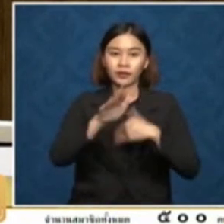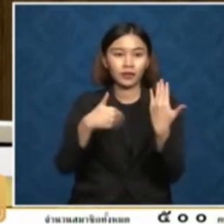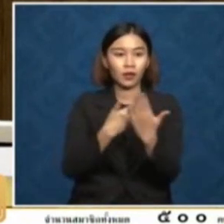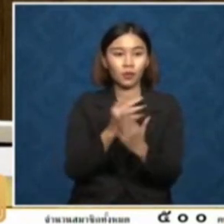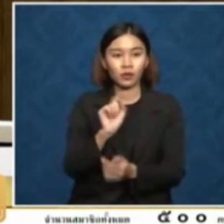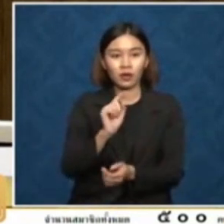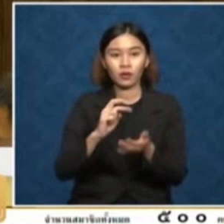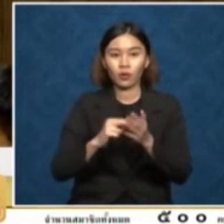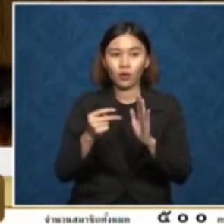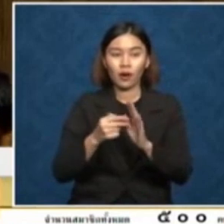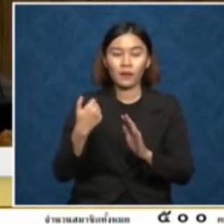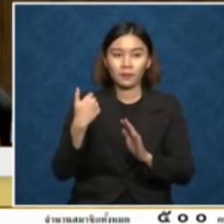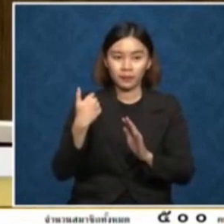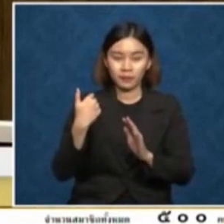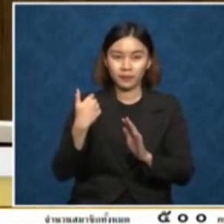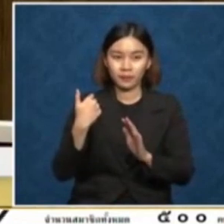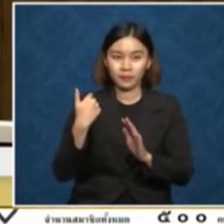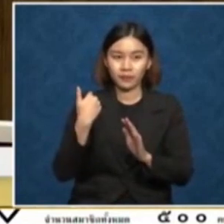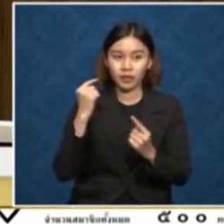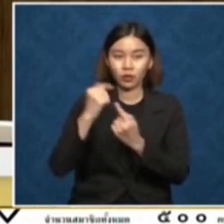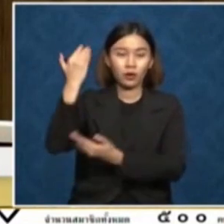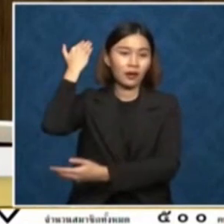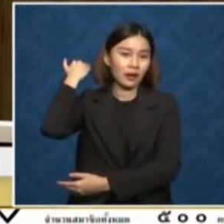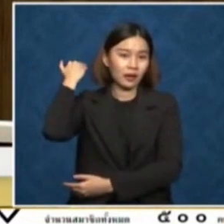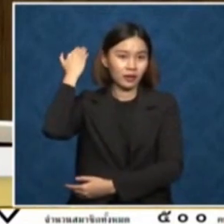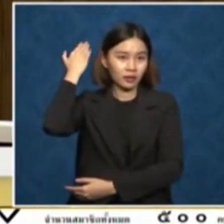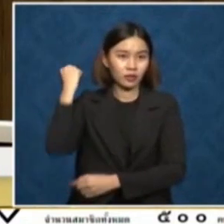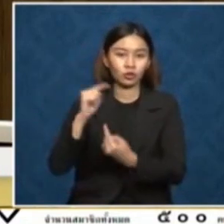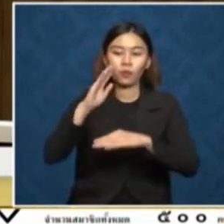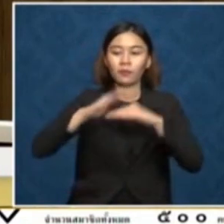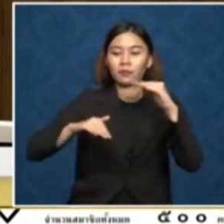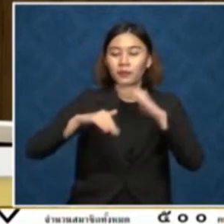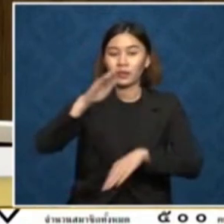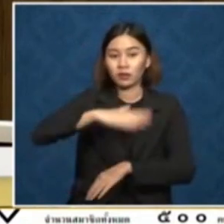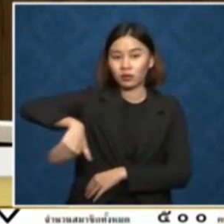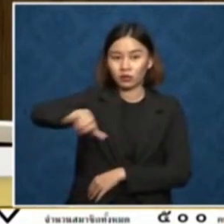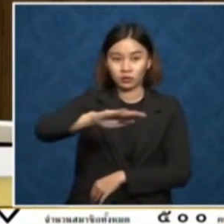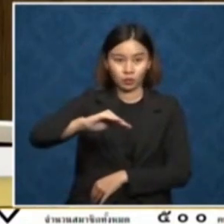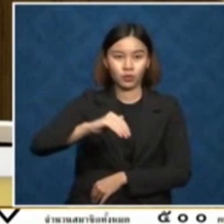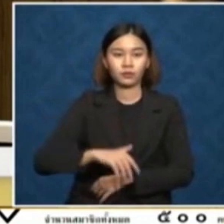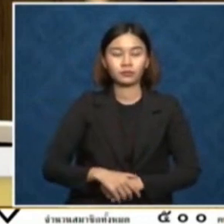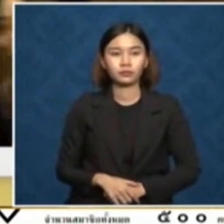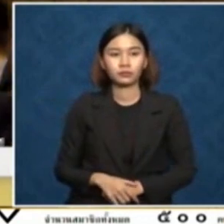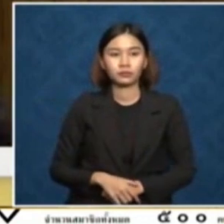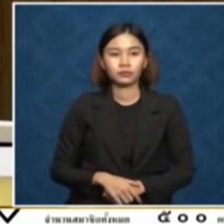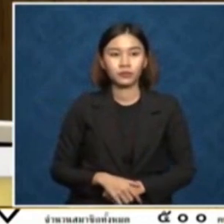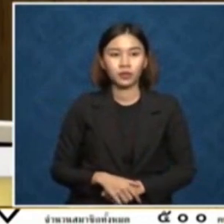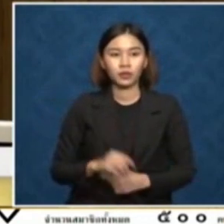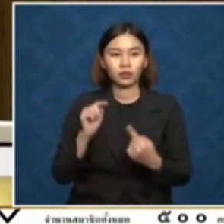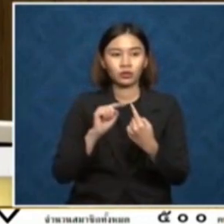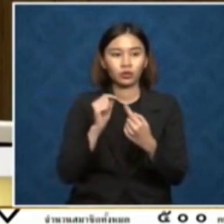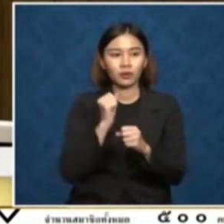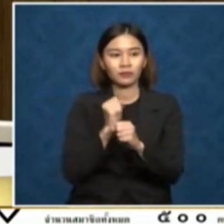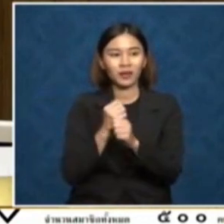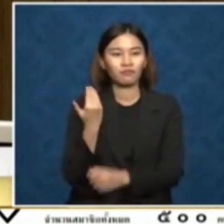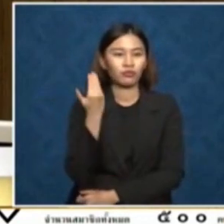านี้นะคะเป็นสิ่งที่ประกอบสร้างขึ้นมาจากอดีตด้วยมือของพวกเราทุกคนค่ะและการประ